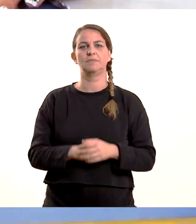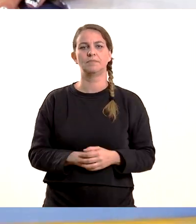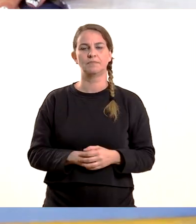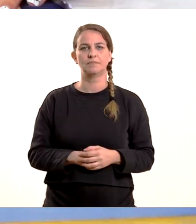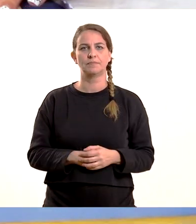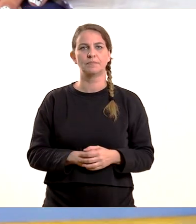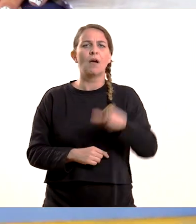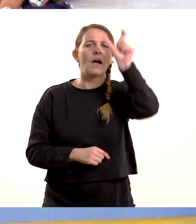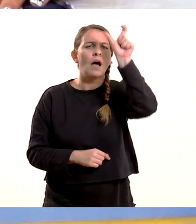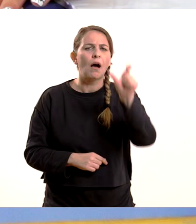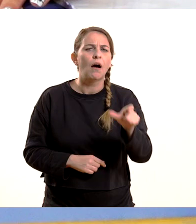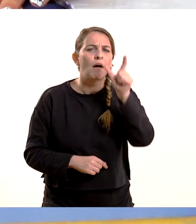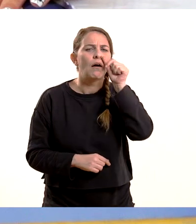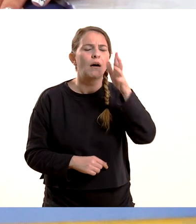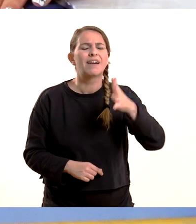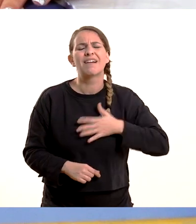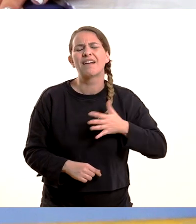Ήταν τόσο καλός.